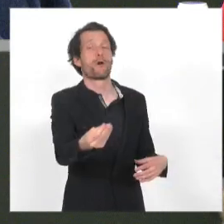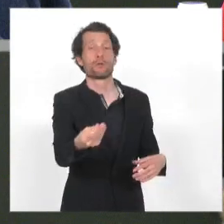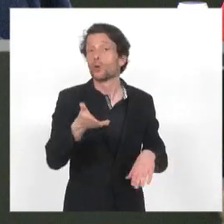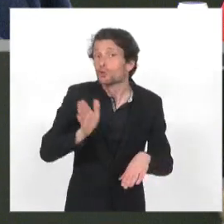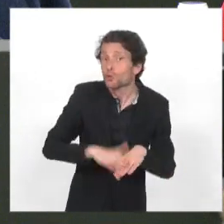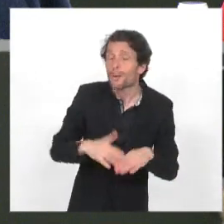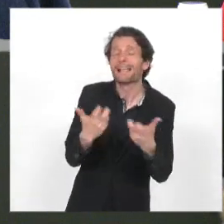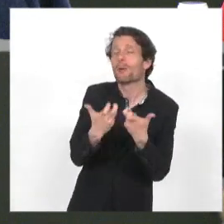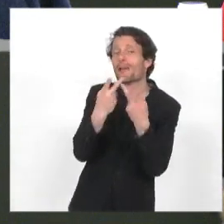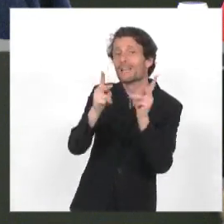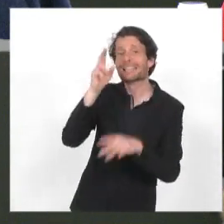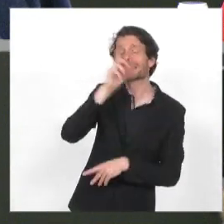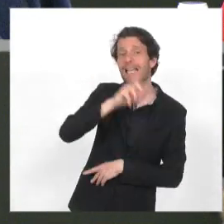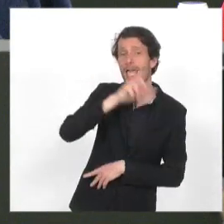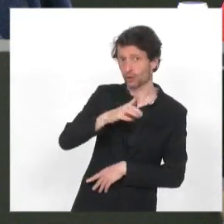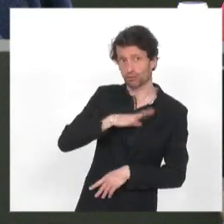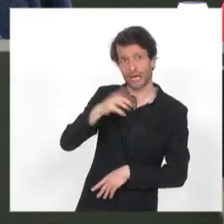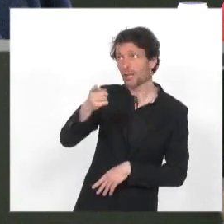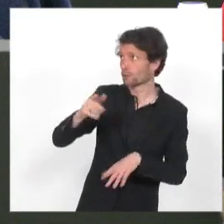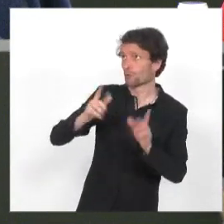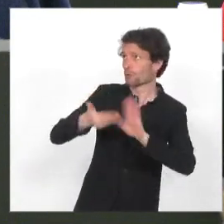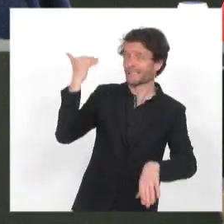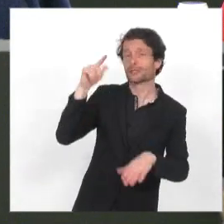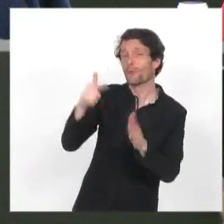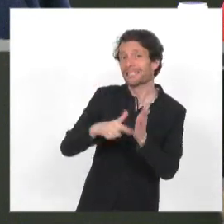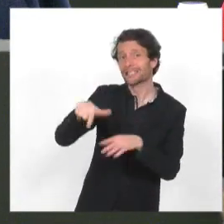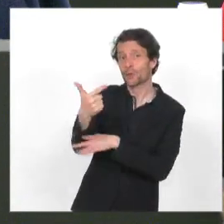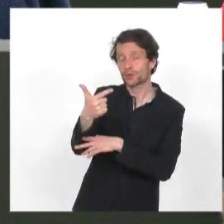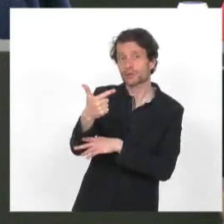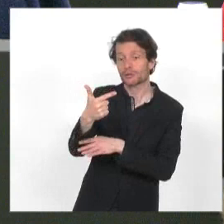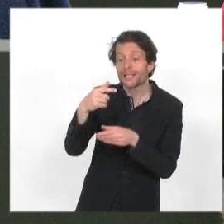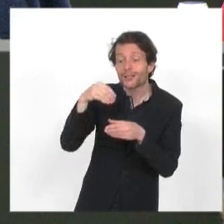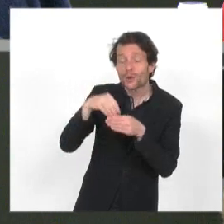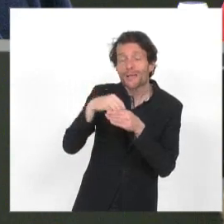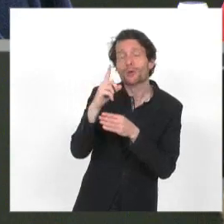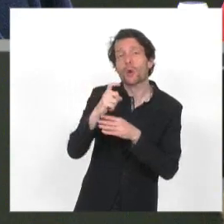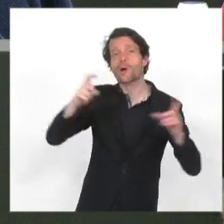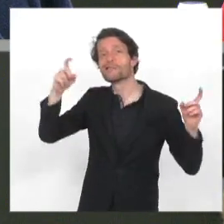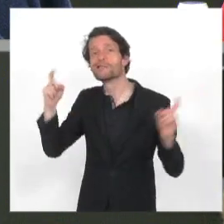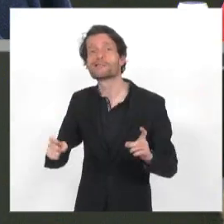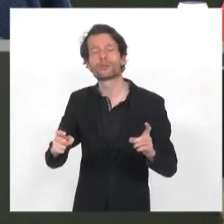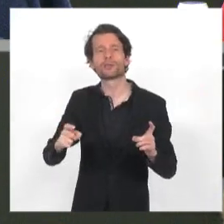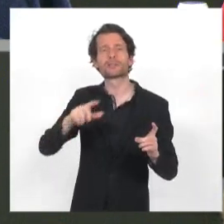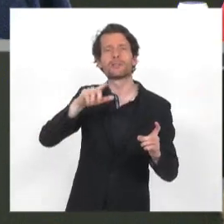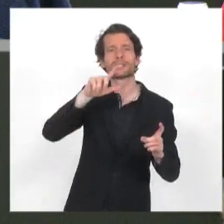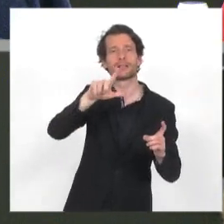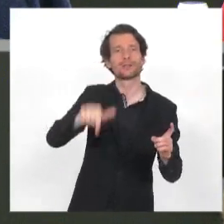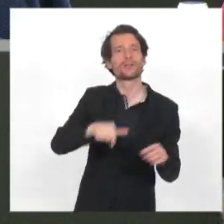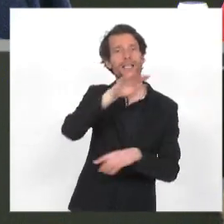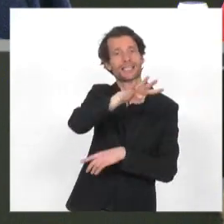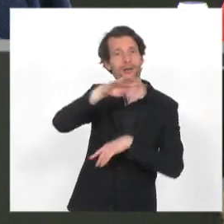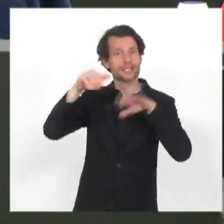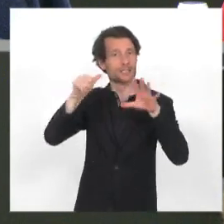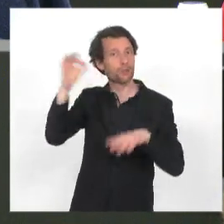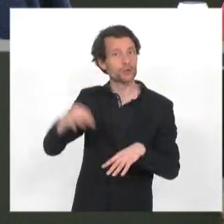où la tarification progressive existe depuis 2012, la consommation a baissé de 2,46% dès les premières années.